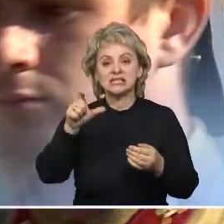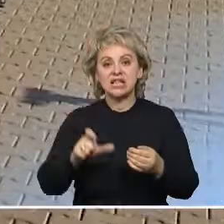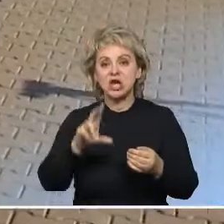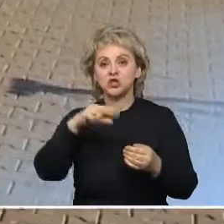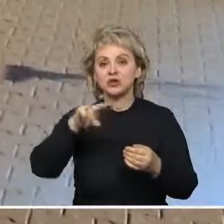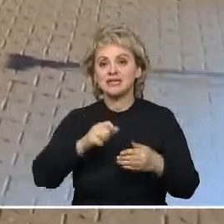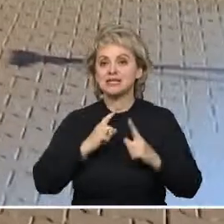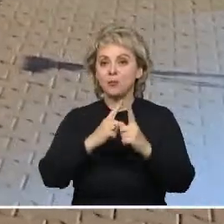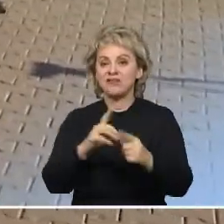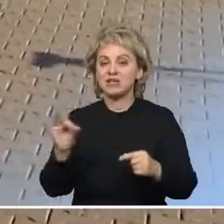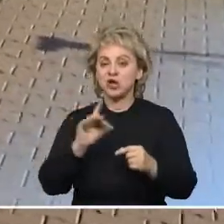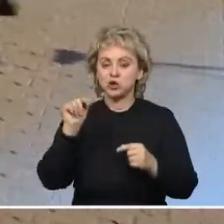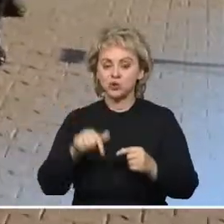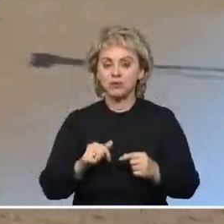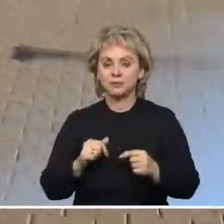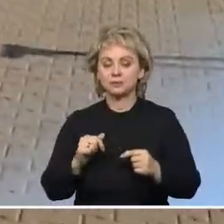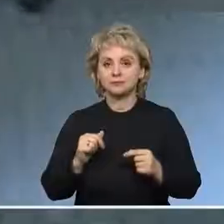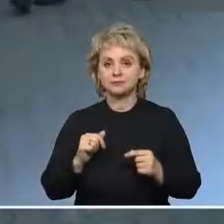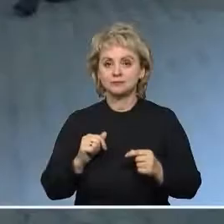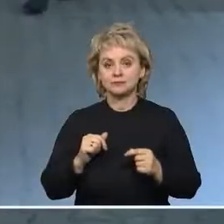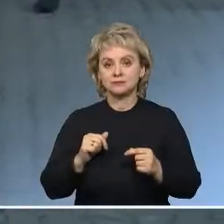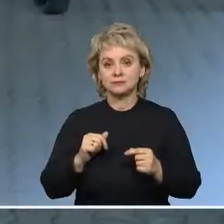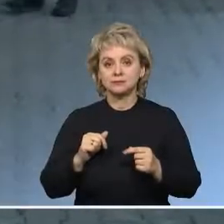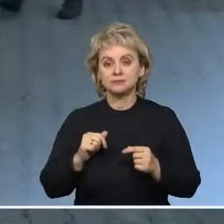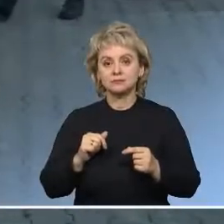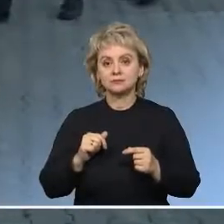солдата-чекиста проводили в Ростове.